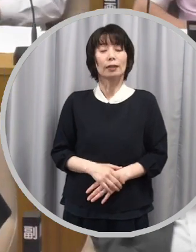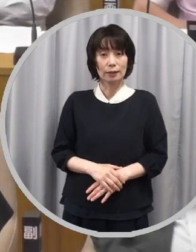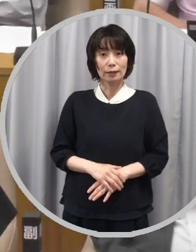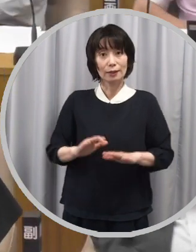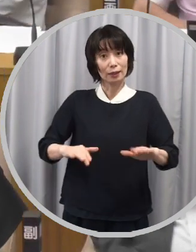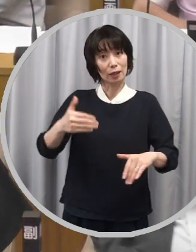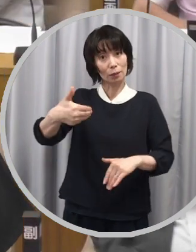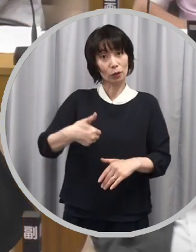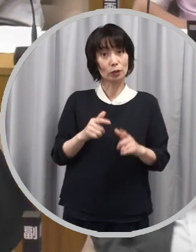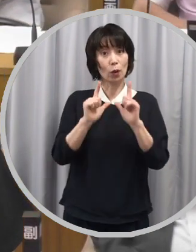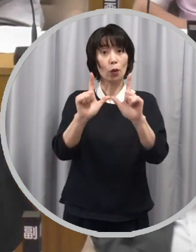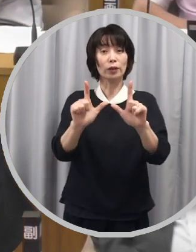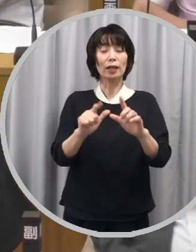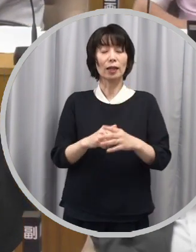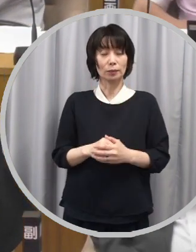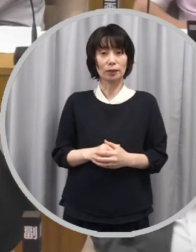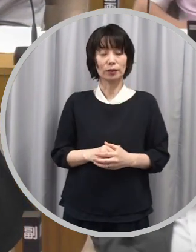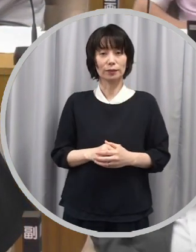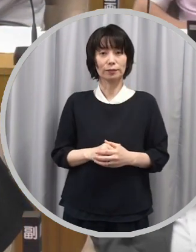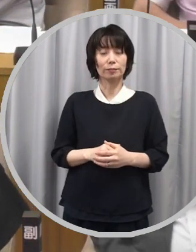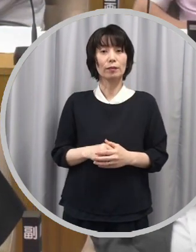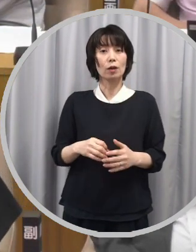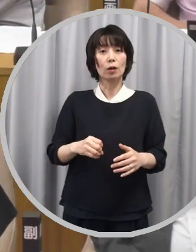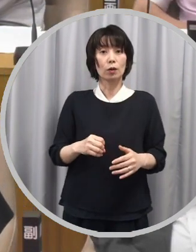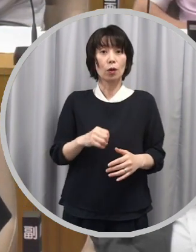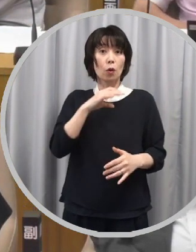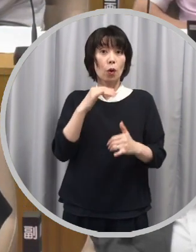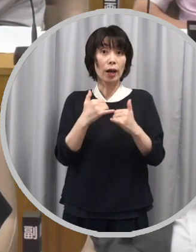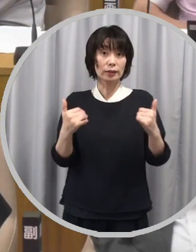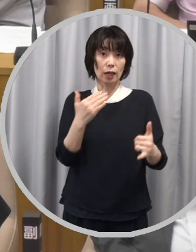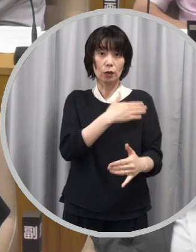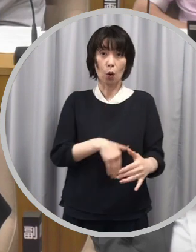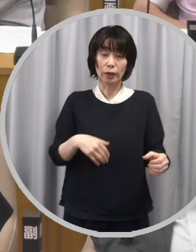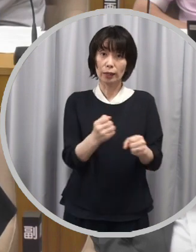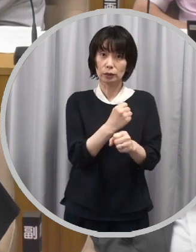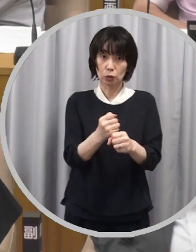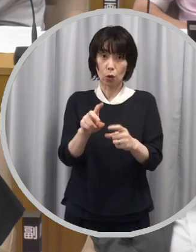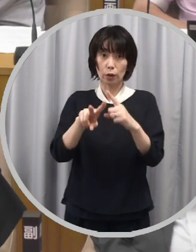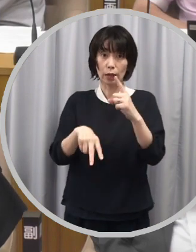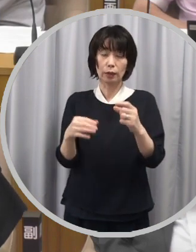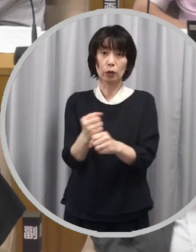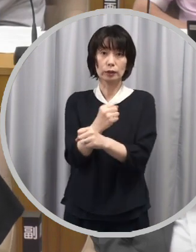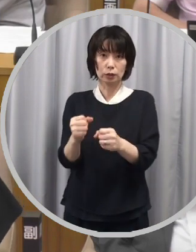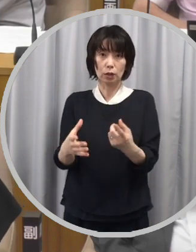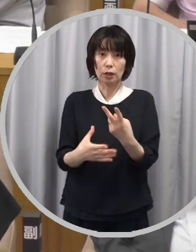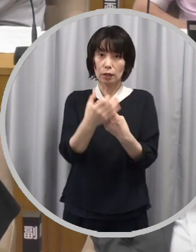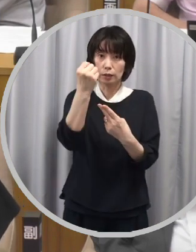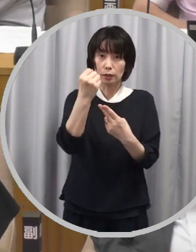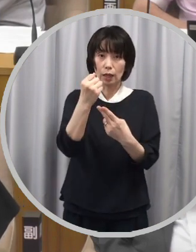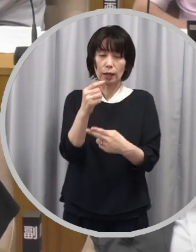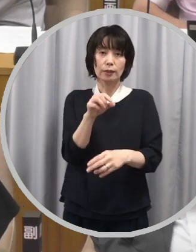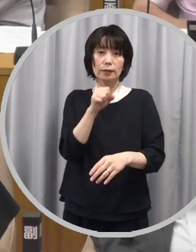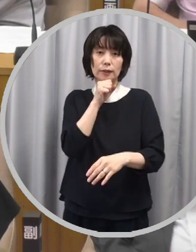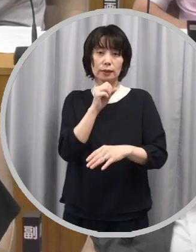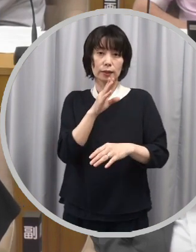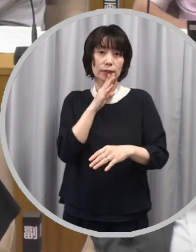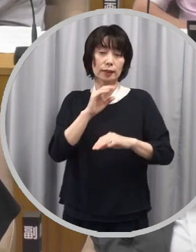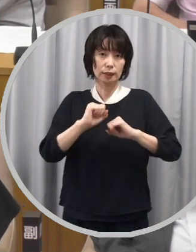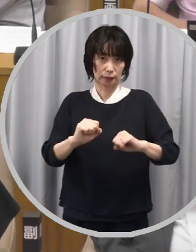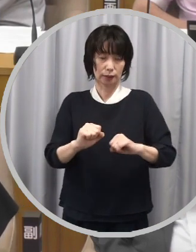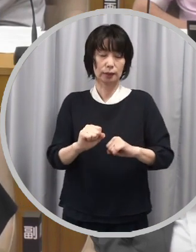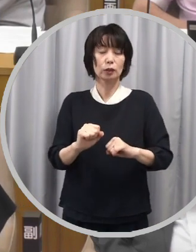ただいまのご質問にお答えをいたします。高齢者の保健事業と介護事業の一体的な実施についてであり